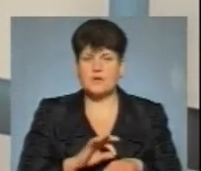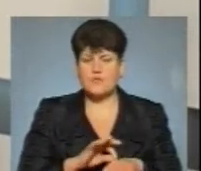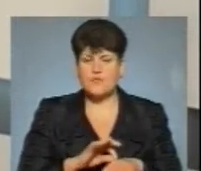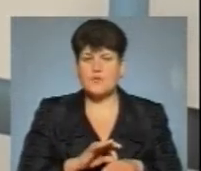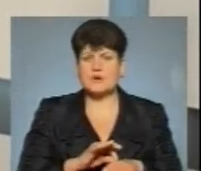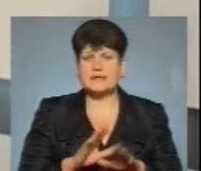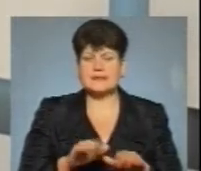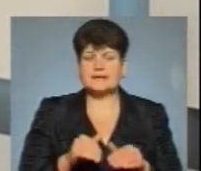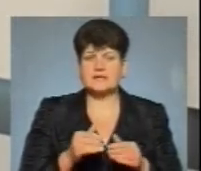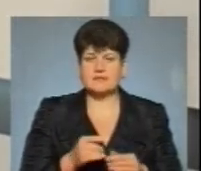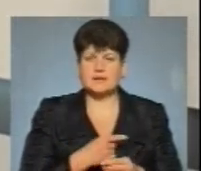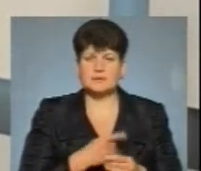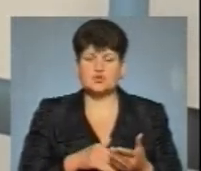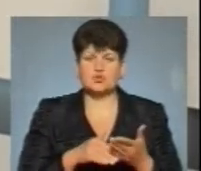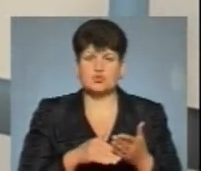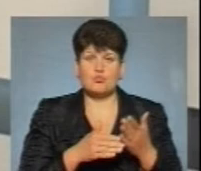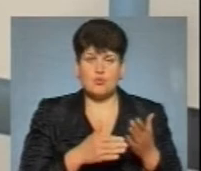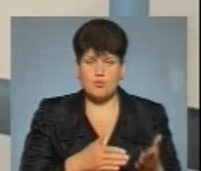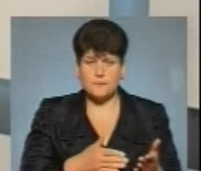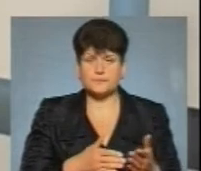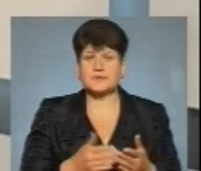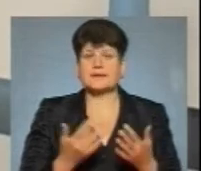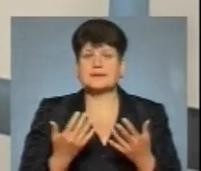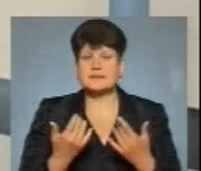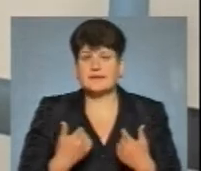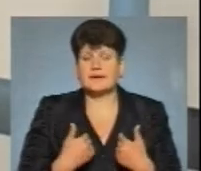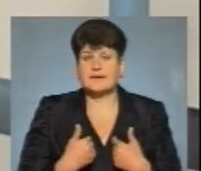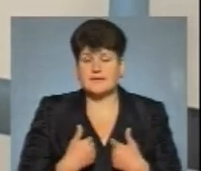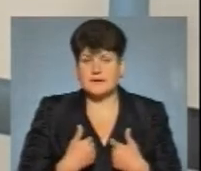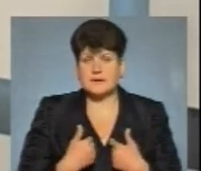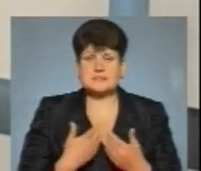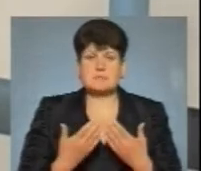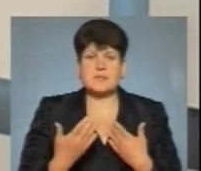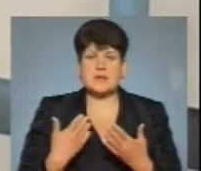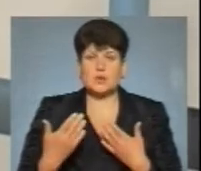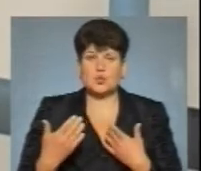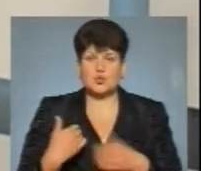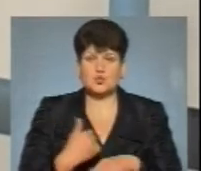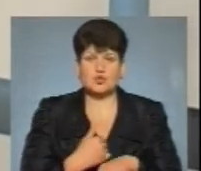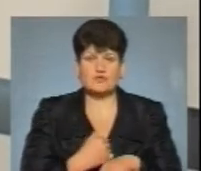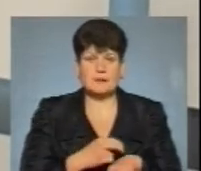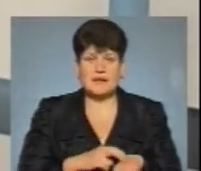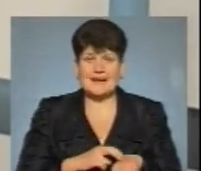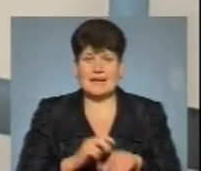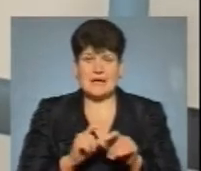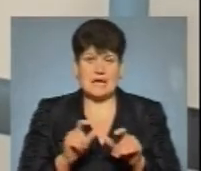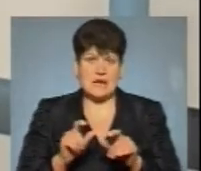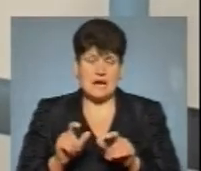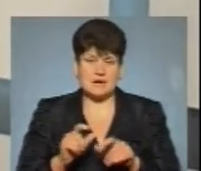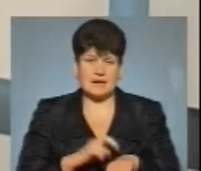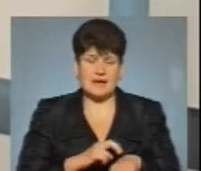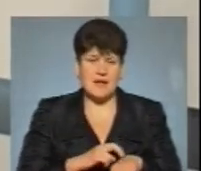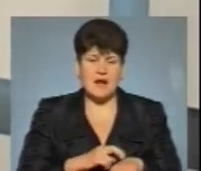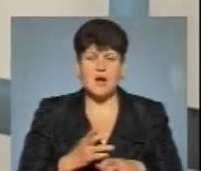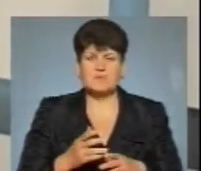хворі і надавали відповідну медичну допомогу. Ну, наскільки я спілкуюся з головними лікарями, достатньо коштів для того,